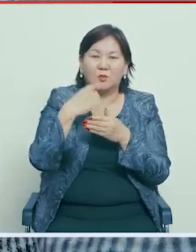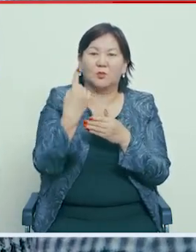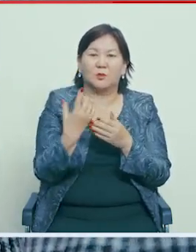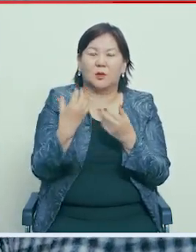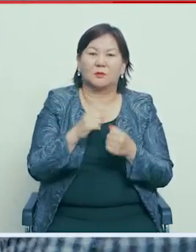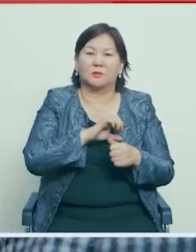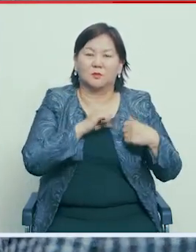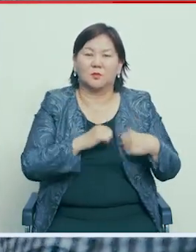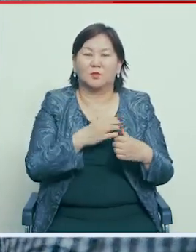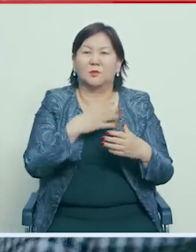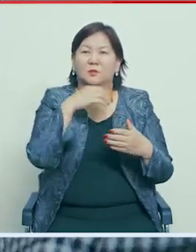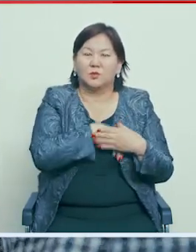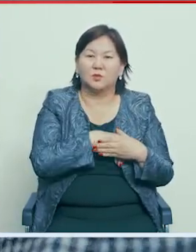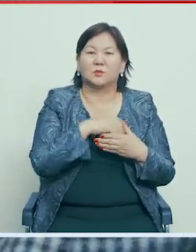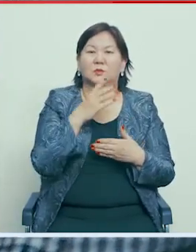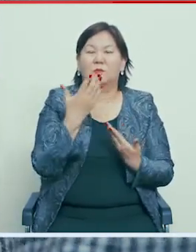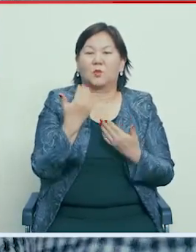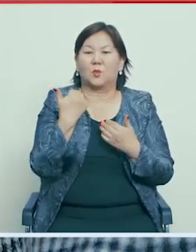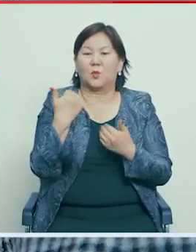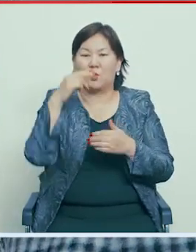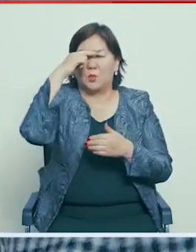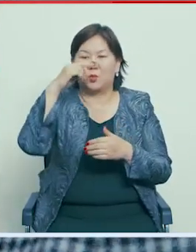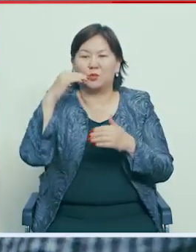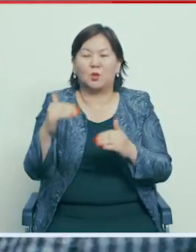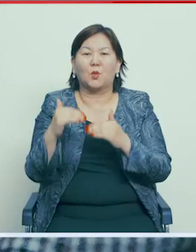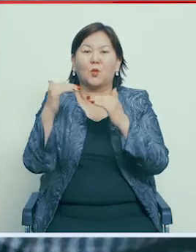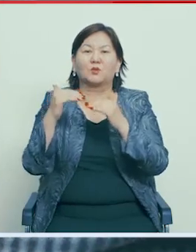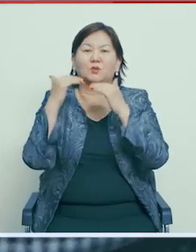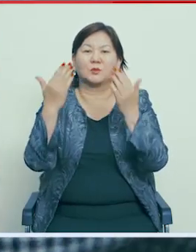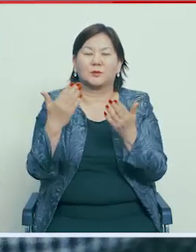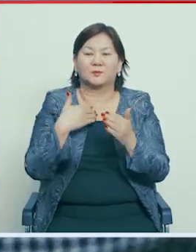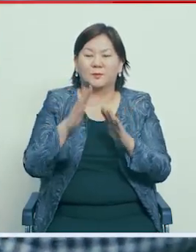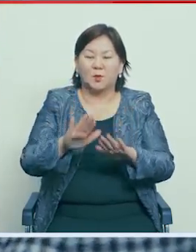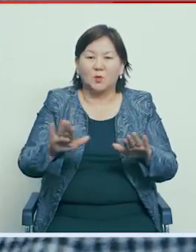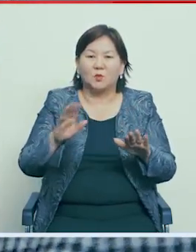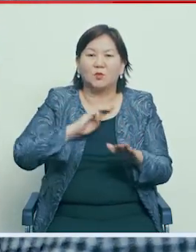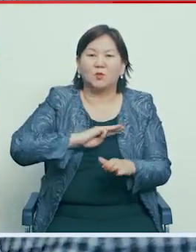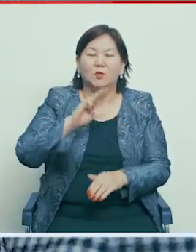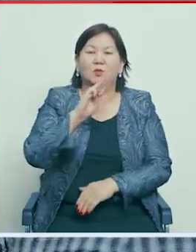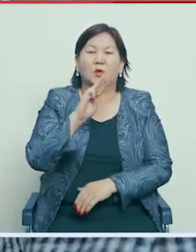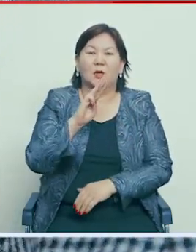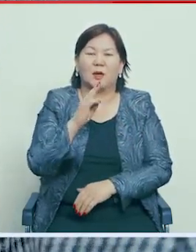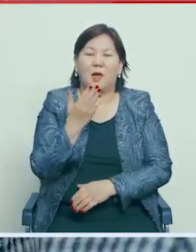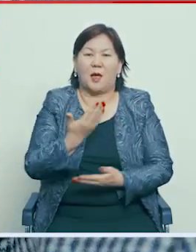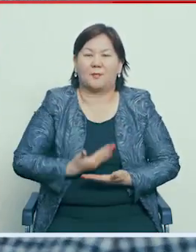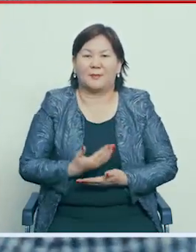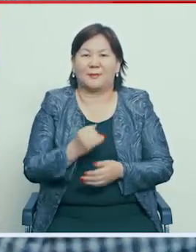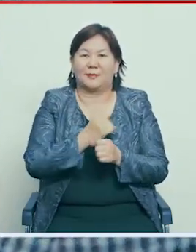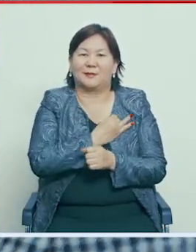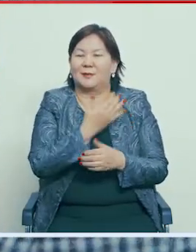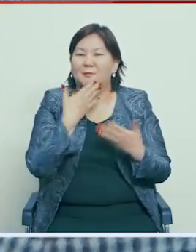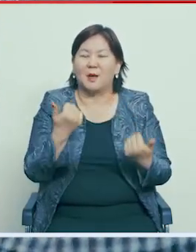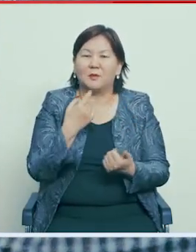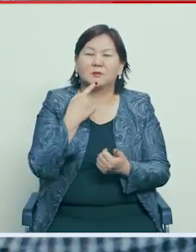авцсан зүрх сэтгэлдээ суулгасан хүмүүс бол тэр хүүхдээ хөгжүүлээч гэдэг юм уу. Одоо би энэ хүүхдийн төлөө амьдрах итгэл байхгүй. Одоо тэгээд баг хизээ өвхийг хүлээгээ сууж